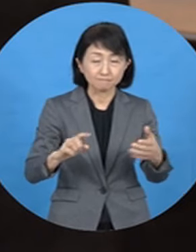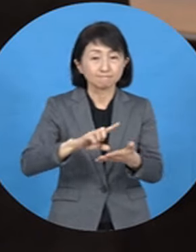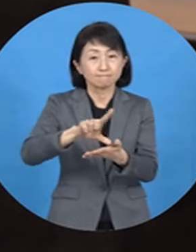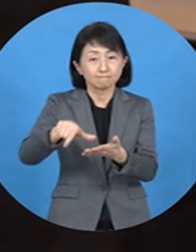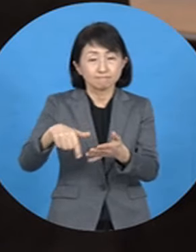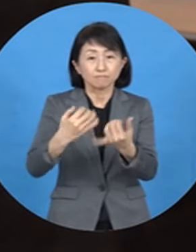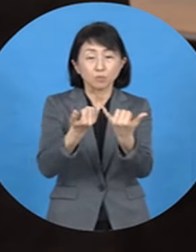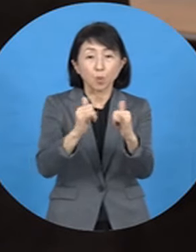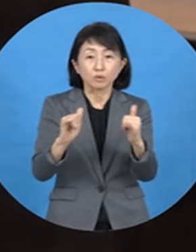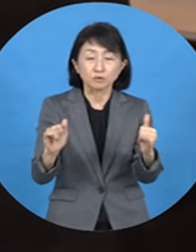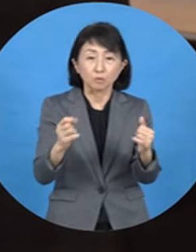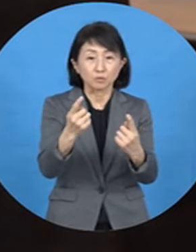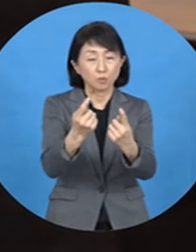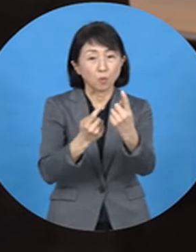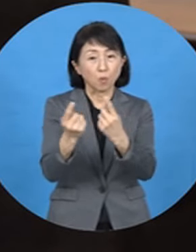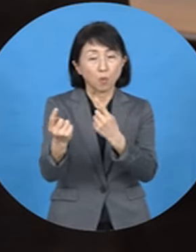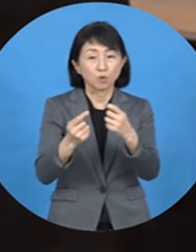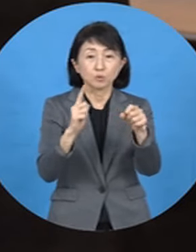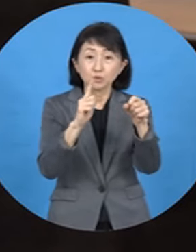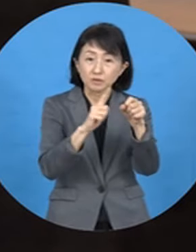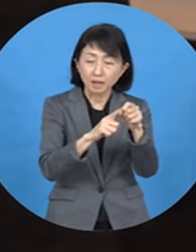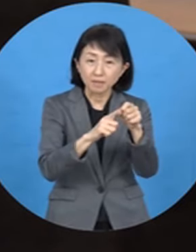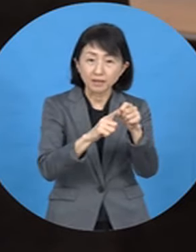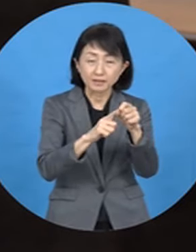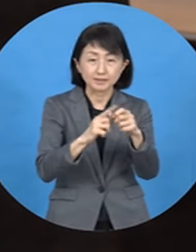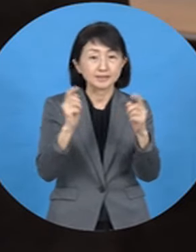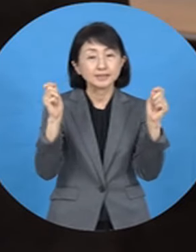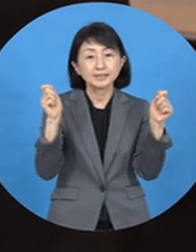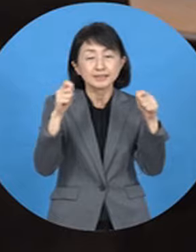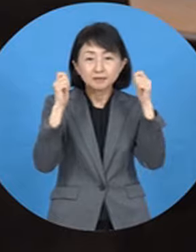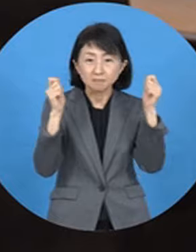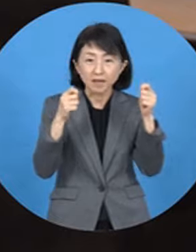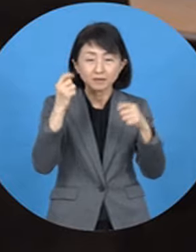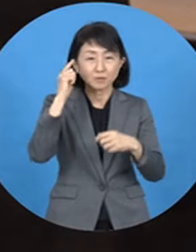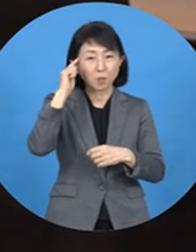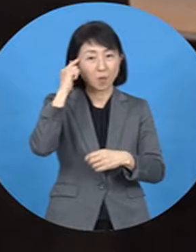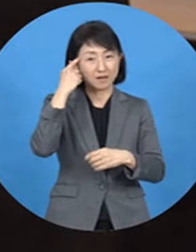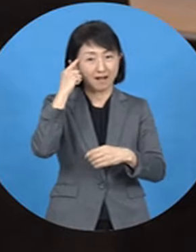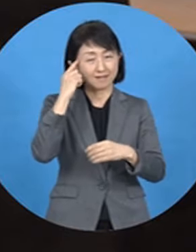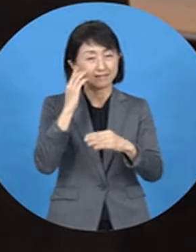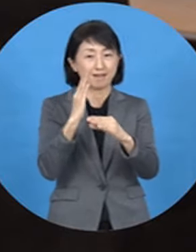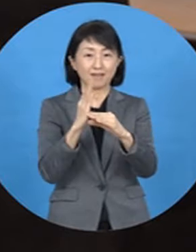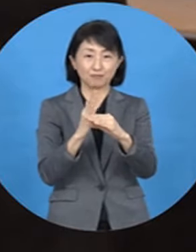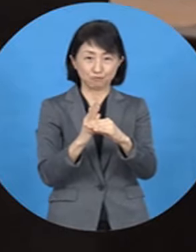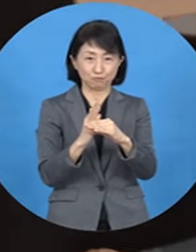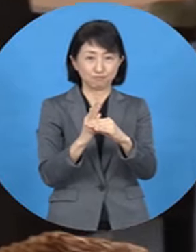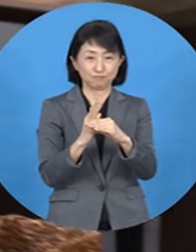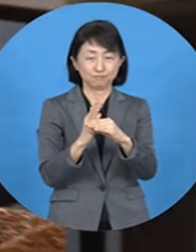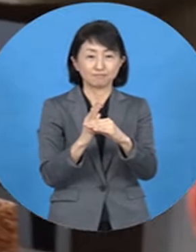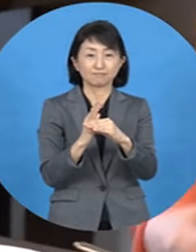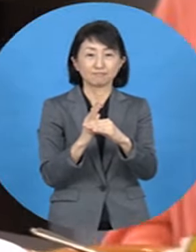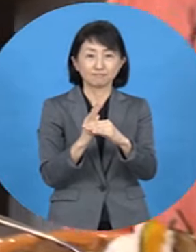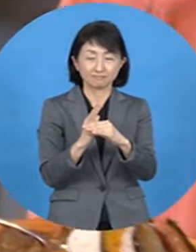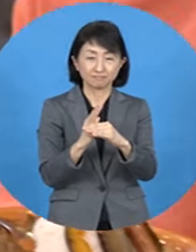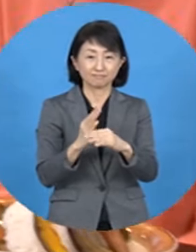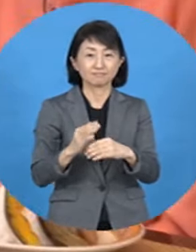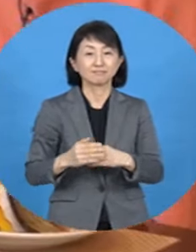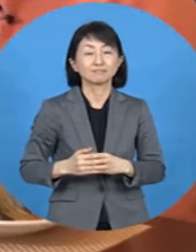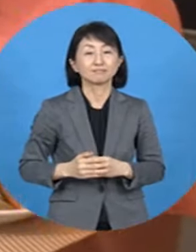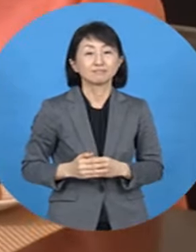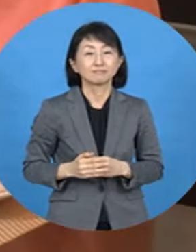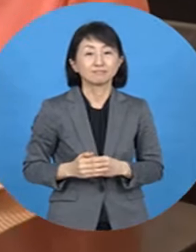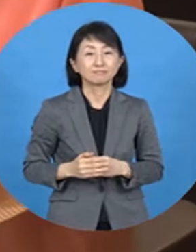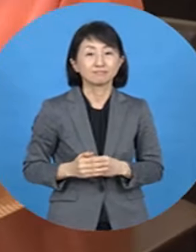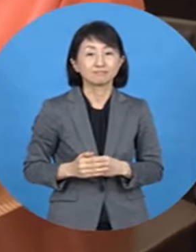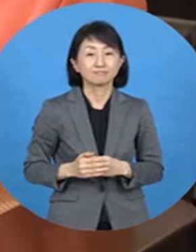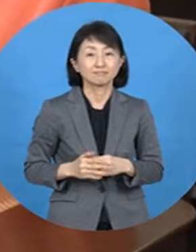に足を運んでいただけるように何かイベントを考えていけたらと思っています。 たくさんの、ね、方が来てくれたらいいですよね。